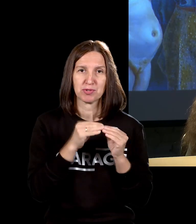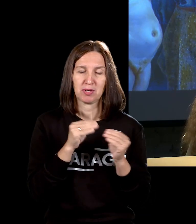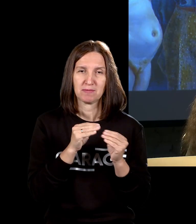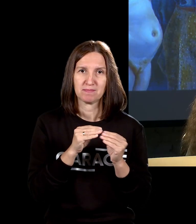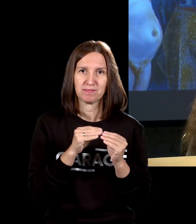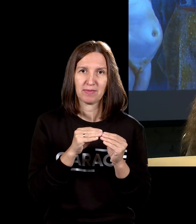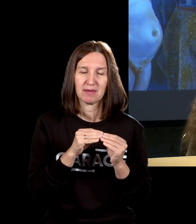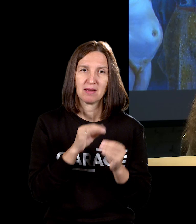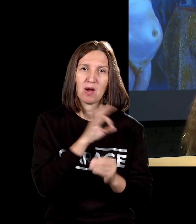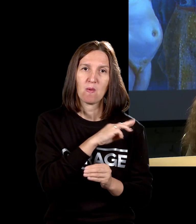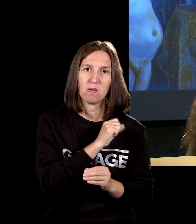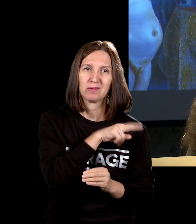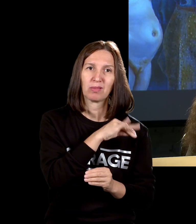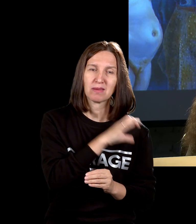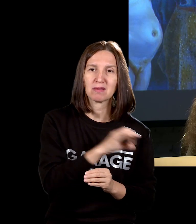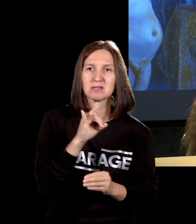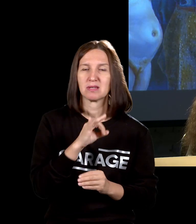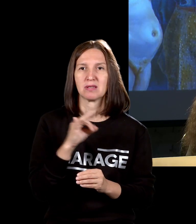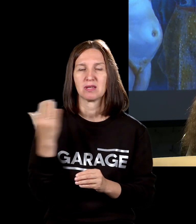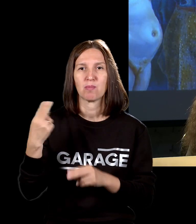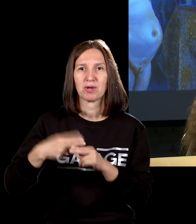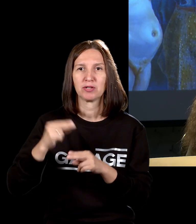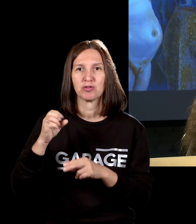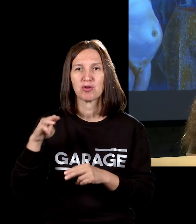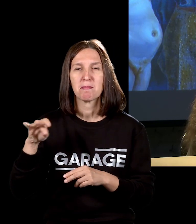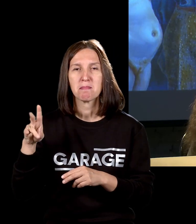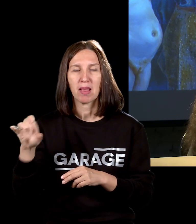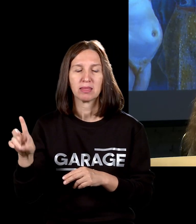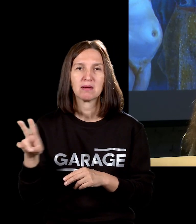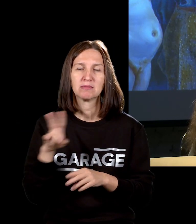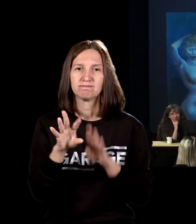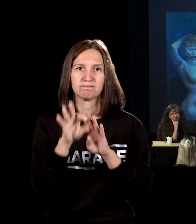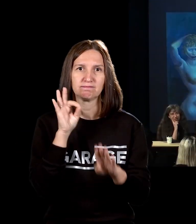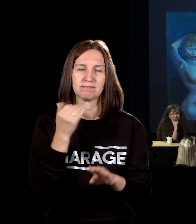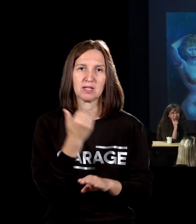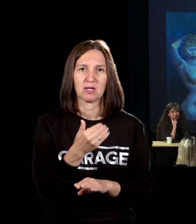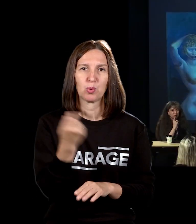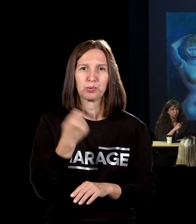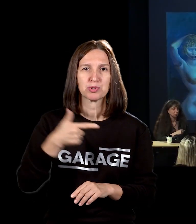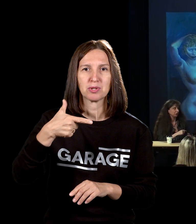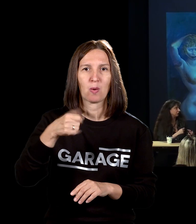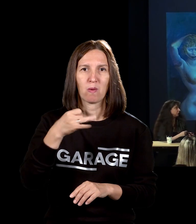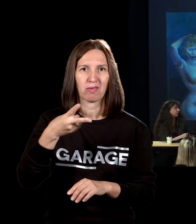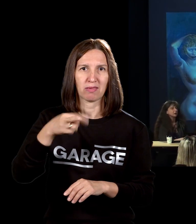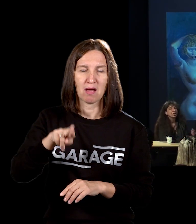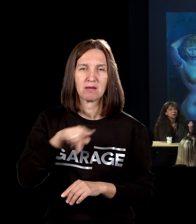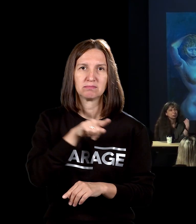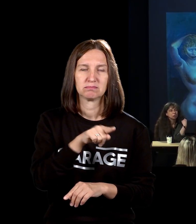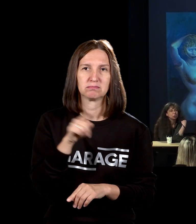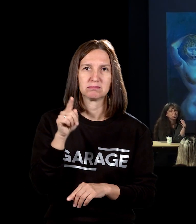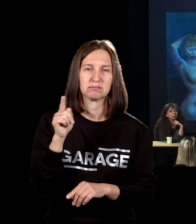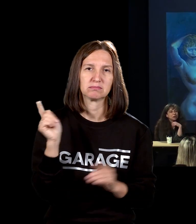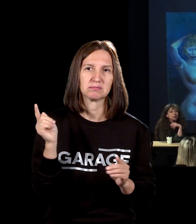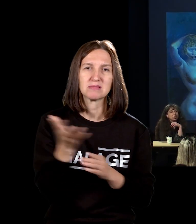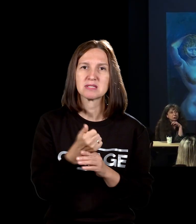Отто Дикса, и у братьев Чепмена будут вариации на тему ужасов войны Гои. И вот эта точка пересечения